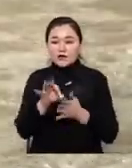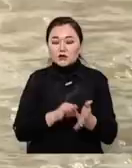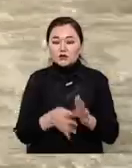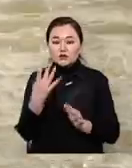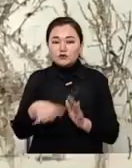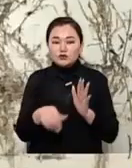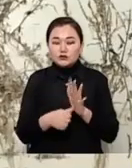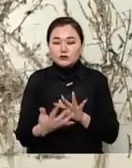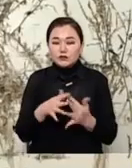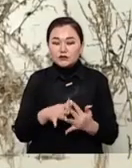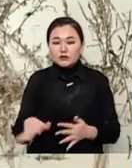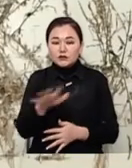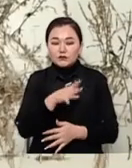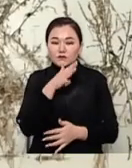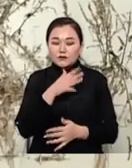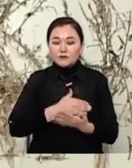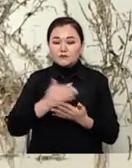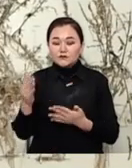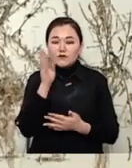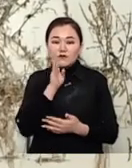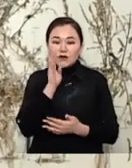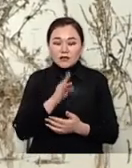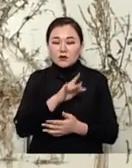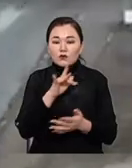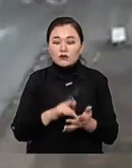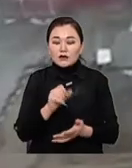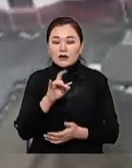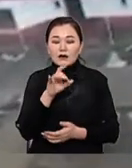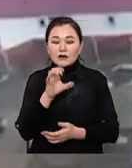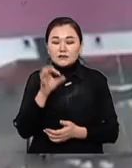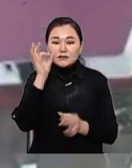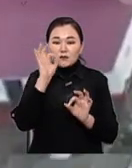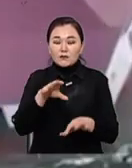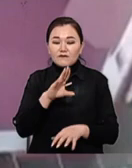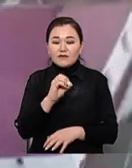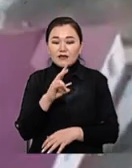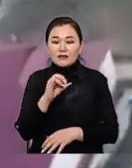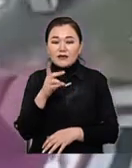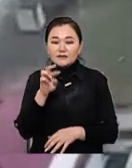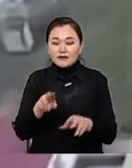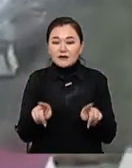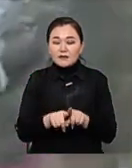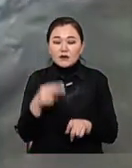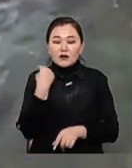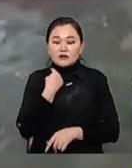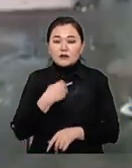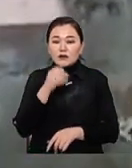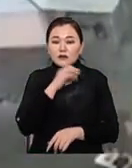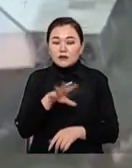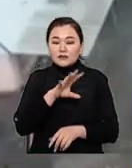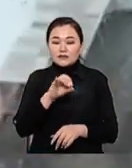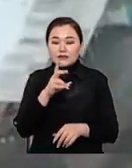46 населенных пунктов в период высокой воды. Город Арысь напоминал Венецию. Дома, оказавшиеся в плену у